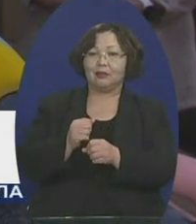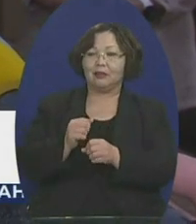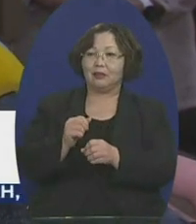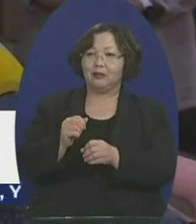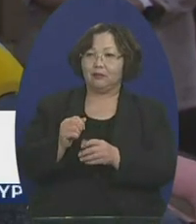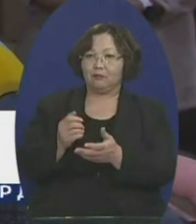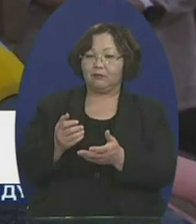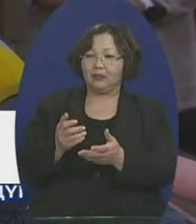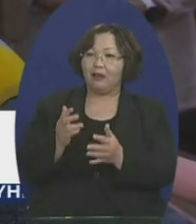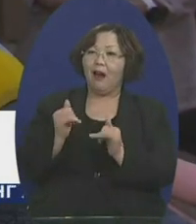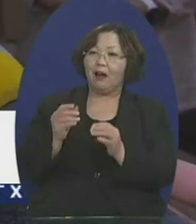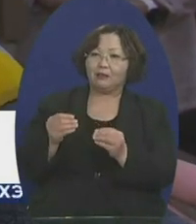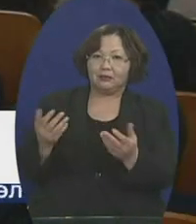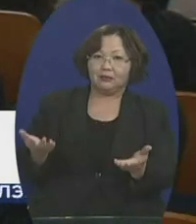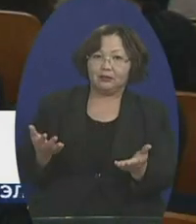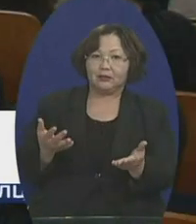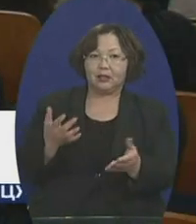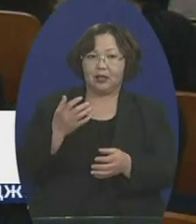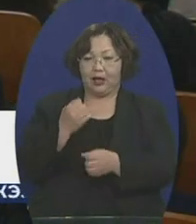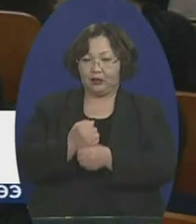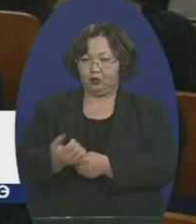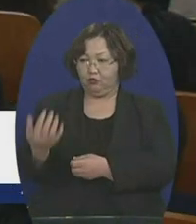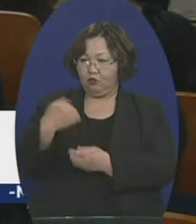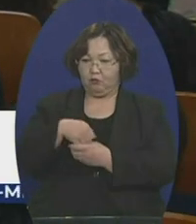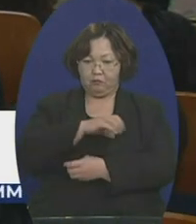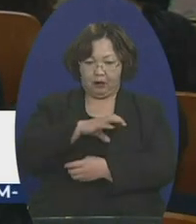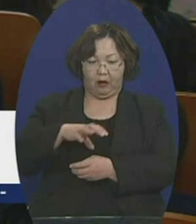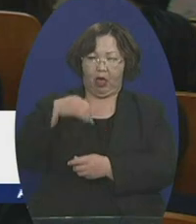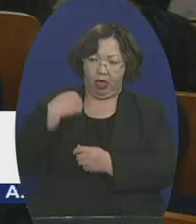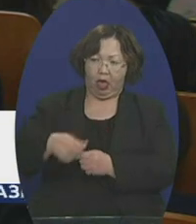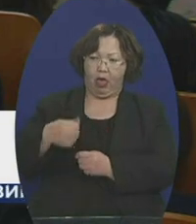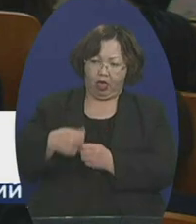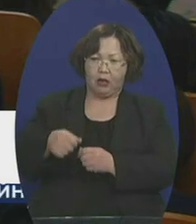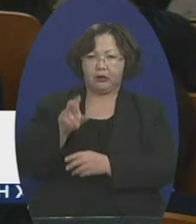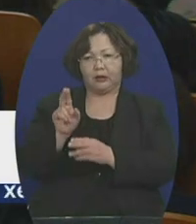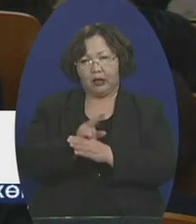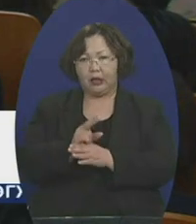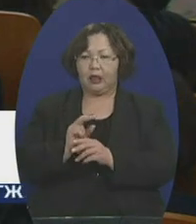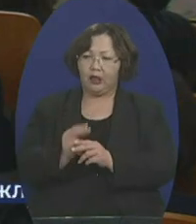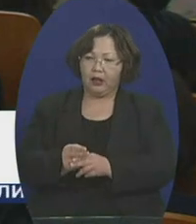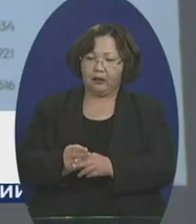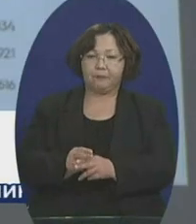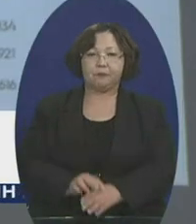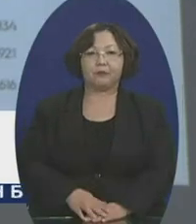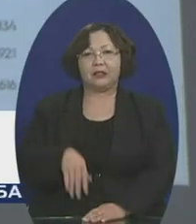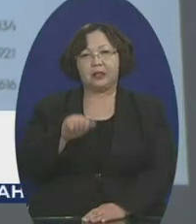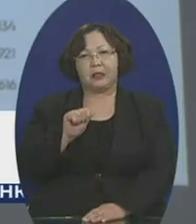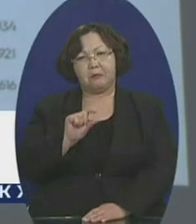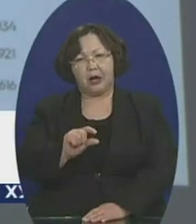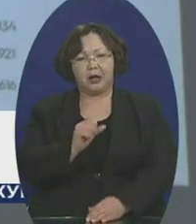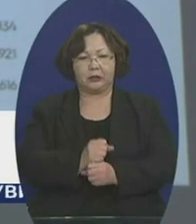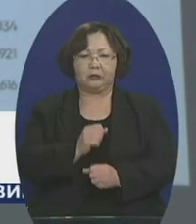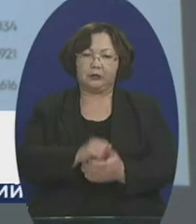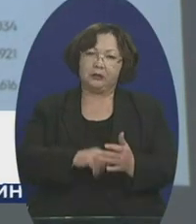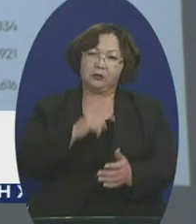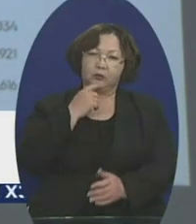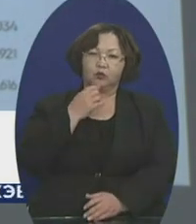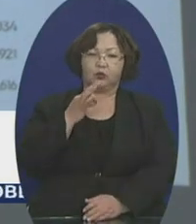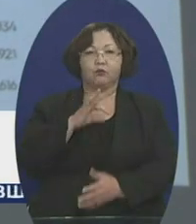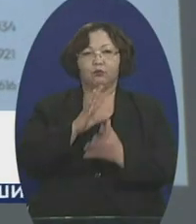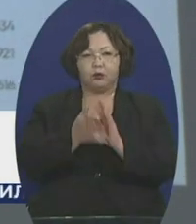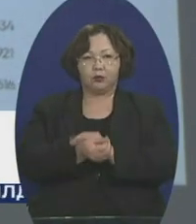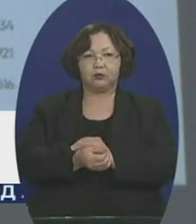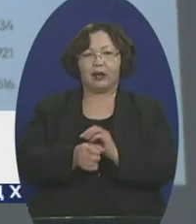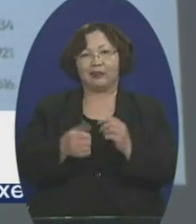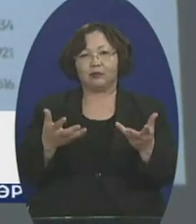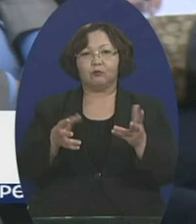ажил олгогчийн зүгээс маш өндөр зардал гаргаж байгаа. Амьдрал төрөлцөөгүй цалин хөлс ажлаас сарах шалтгаан болдогч нөгөө талдаа алдагдсан боломжийн өртөг